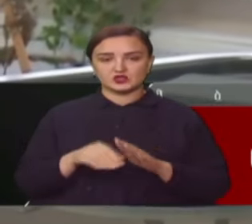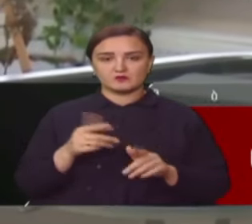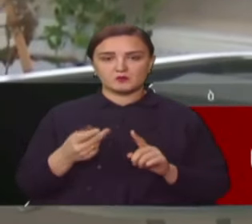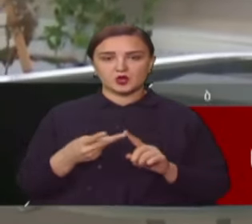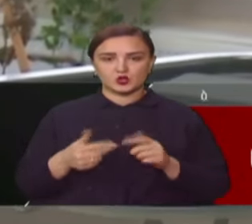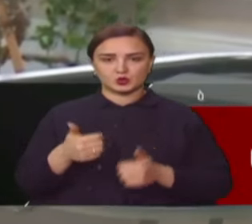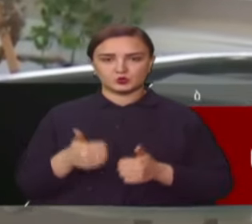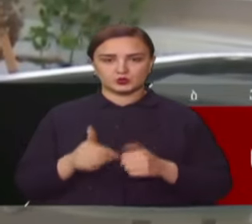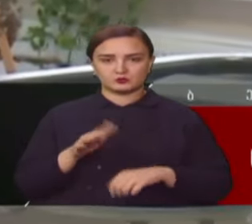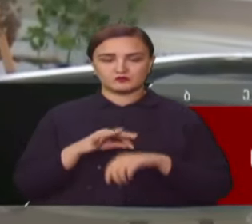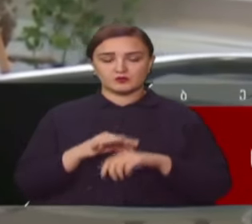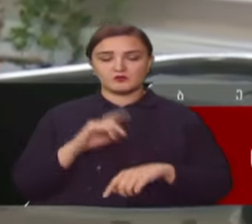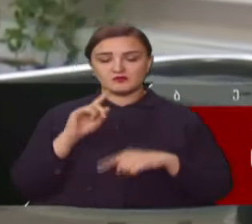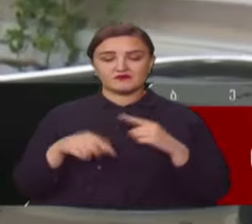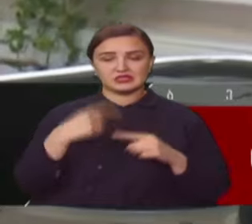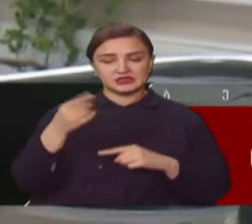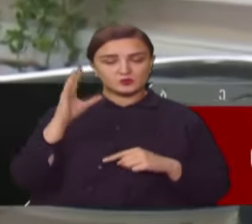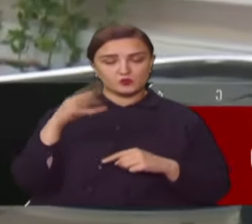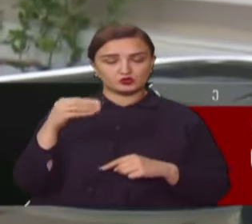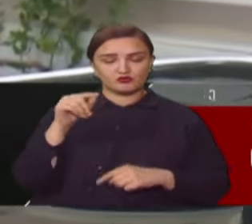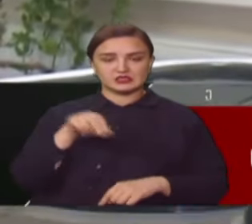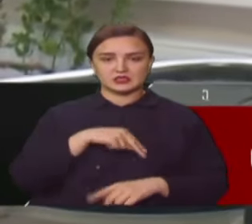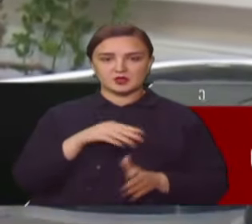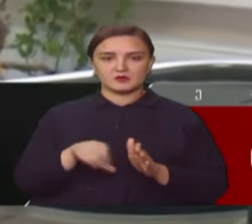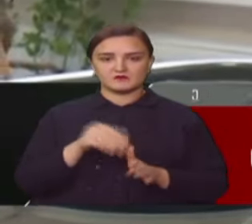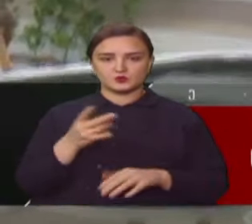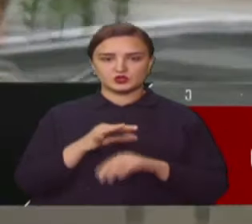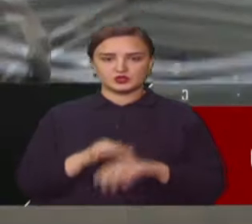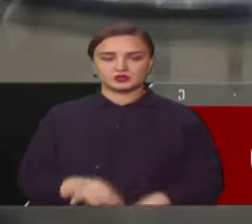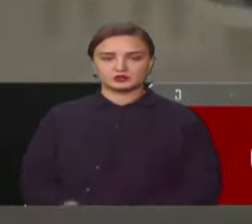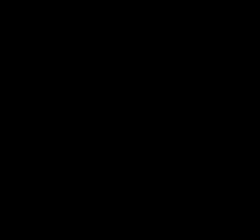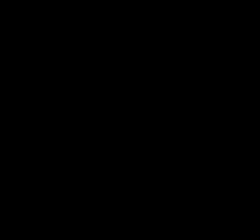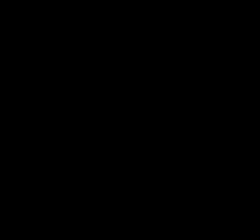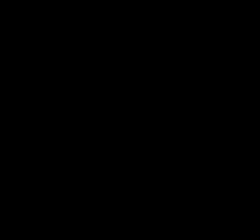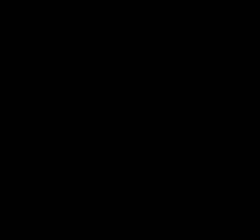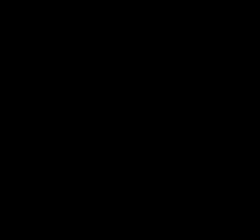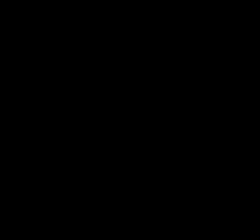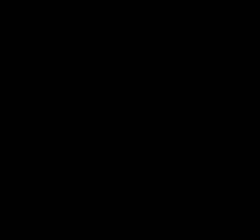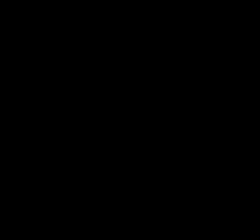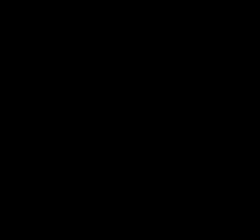გაიმართება. უკვე მომავალ წელს კი მოლდოვაში საპარლამენტო არჩევნები უნდა ჩატარდეს.